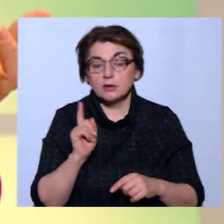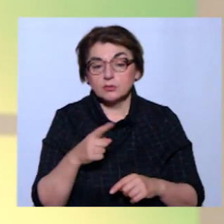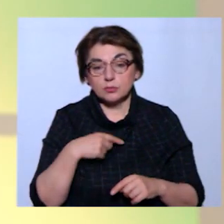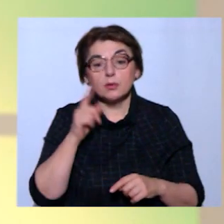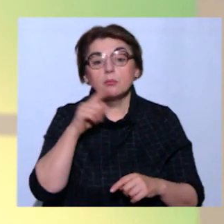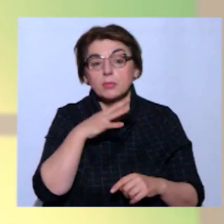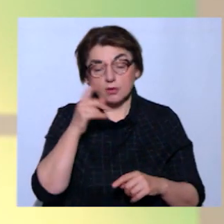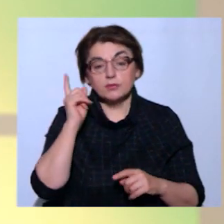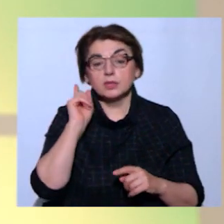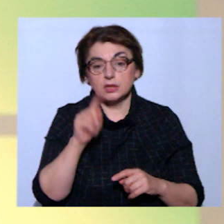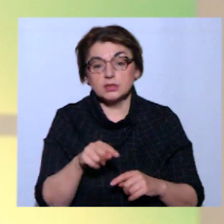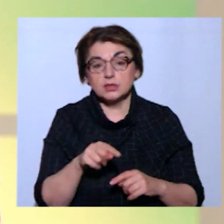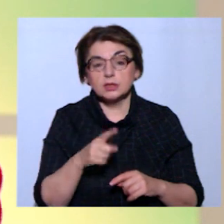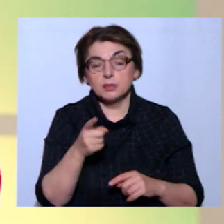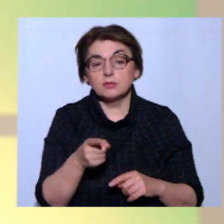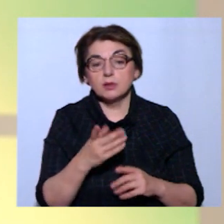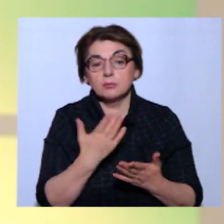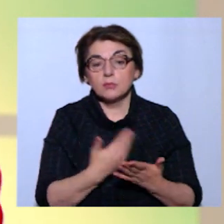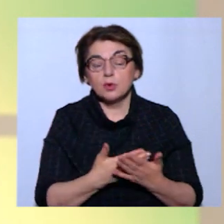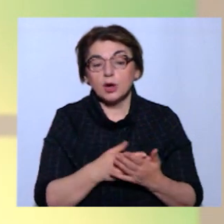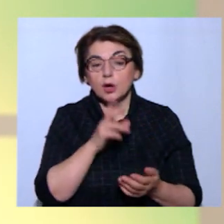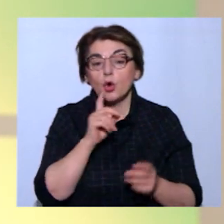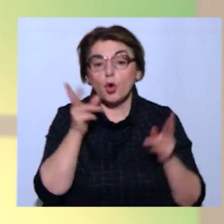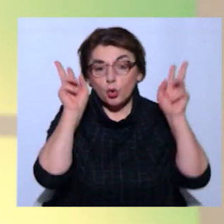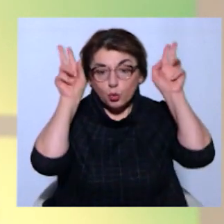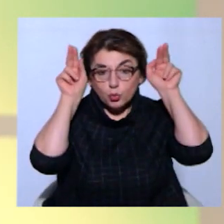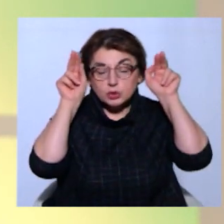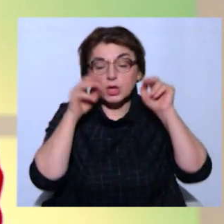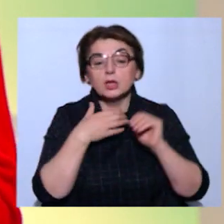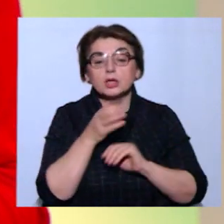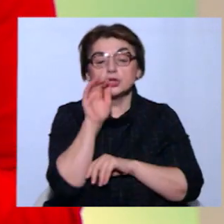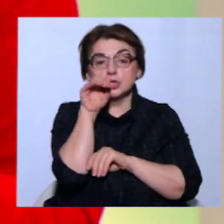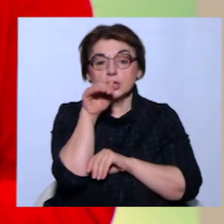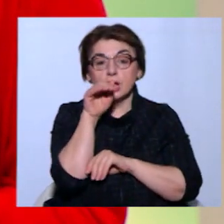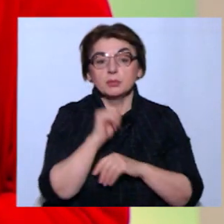თქვენ ბევრი იცით, ბევრი მათგანი იცით, მაგალითად კურდღელი, ჟირაფი,